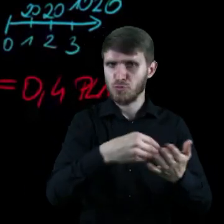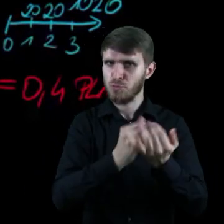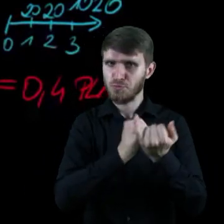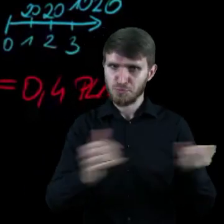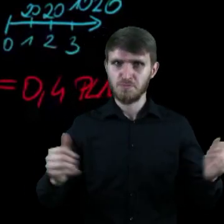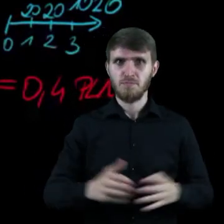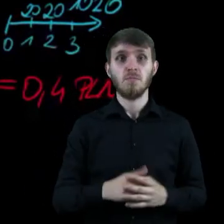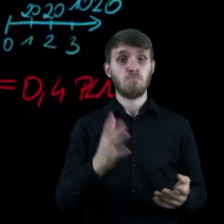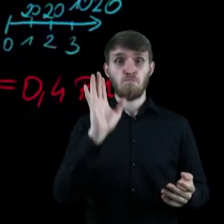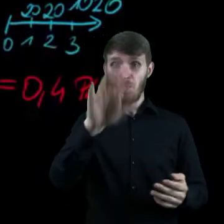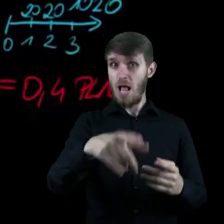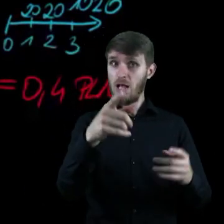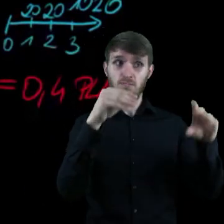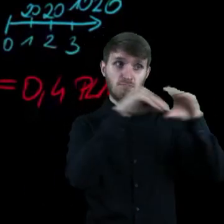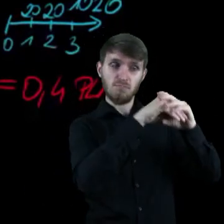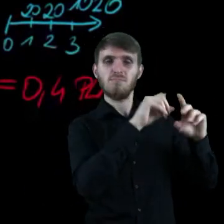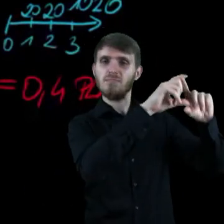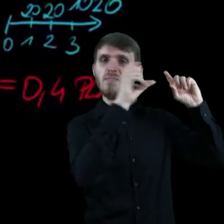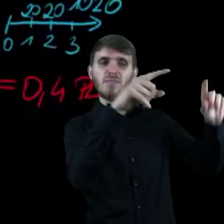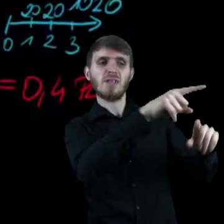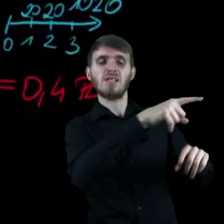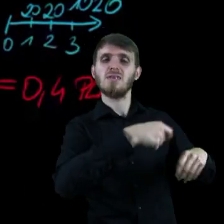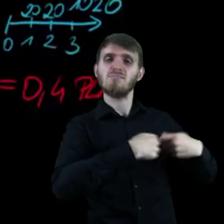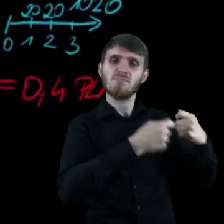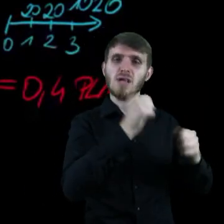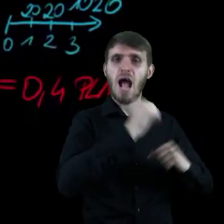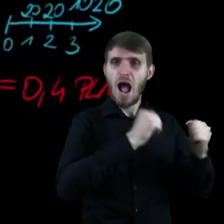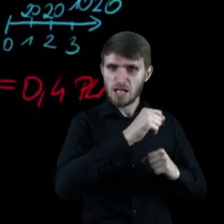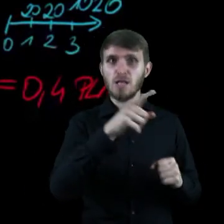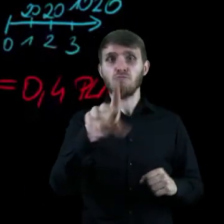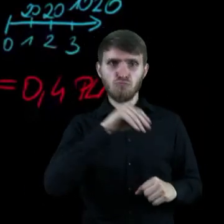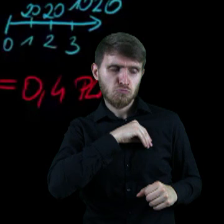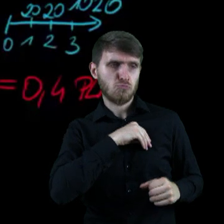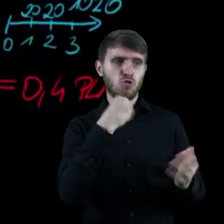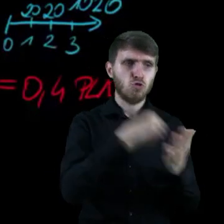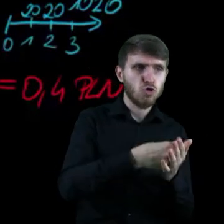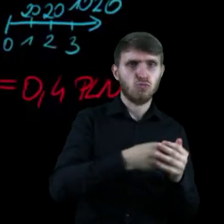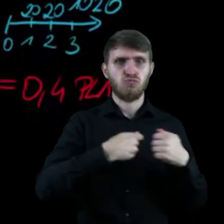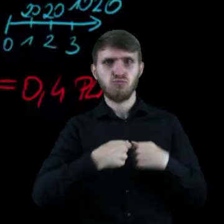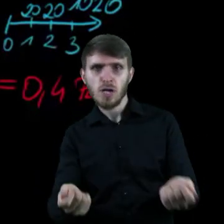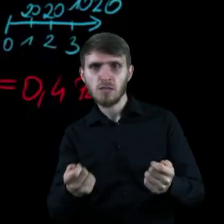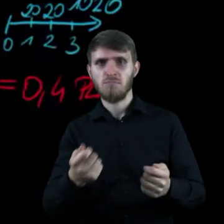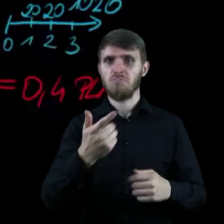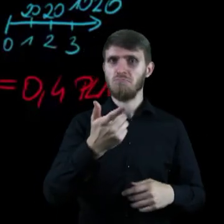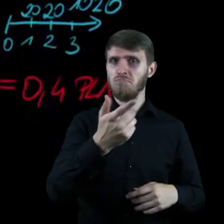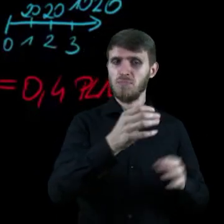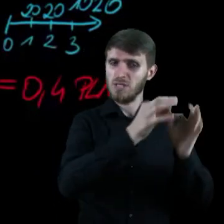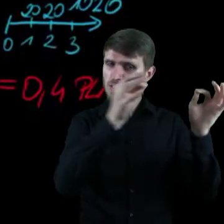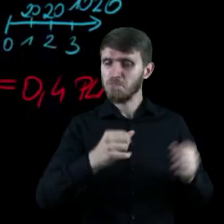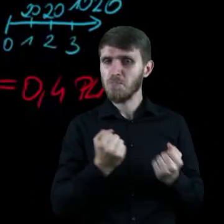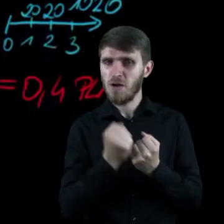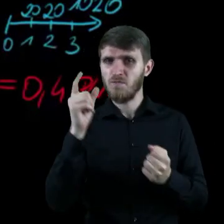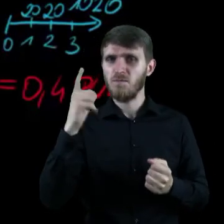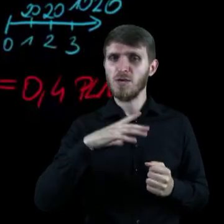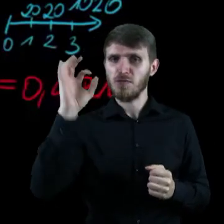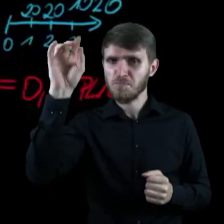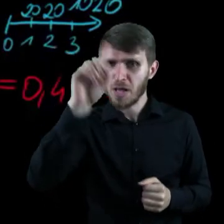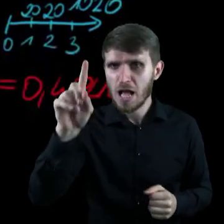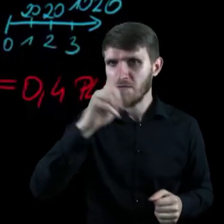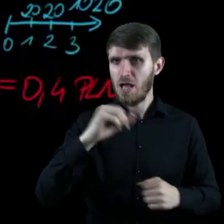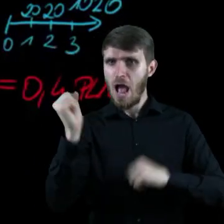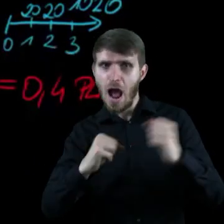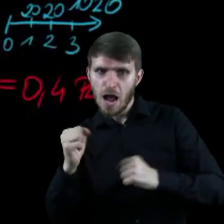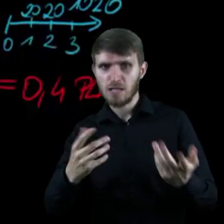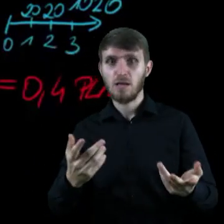na giełdach papieru wartościowych. Czyli każdy z nas mając odpowiednie konto w domu maklerskim może kupić bądź sprzedać zarówno obligacje, jak i akcje pod